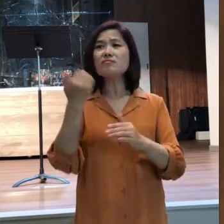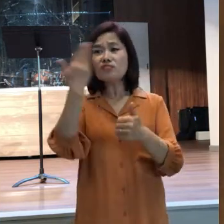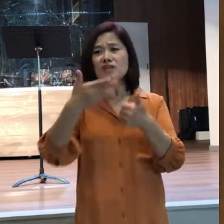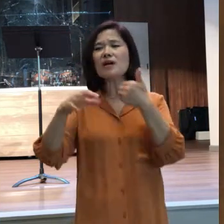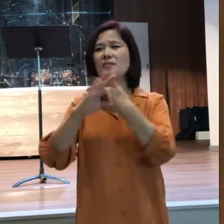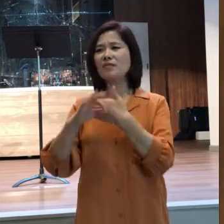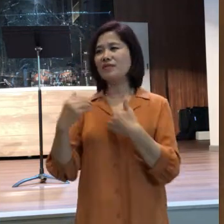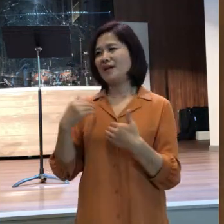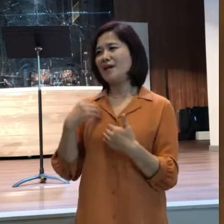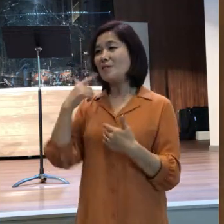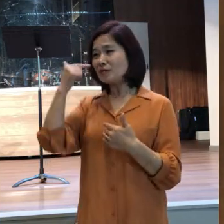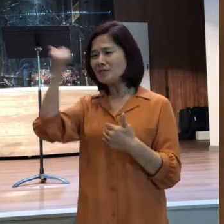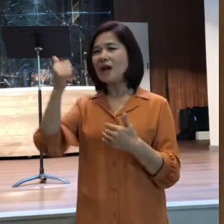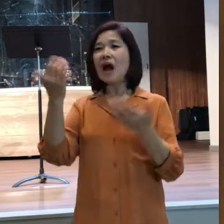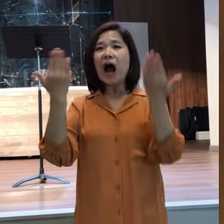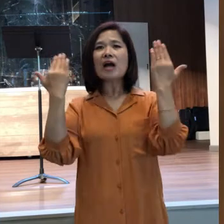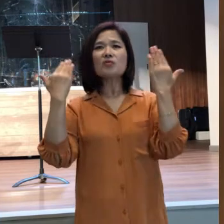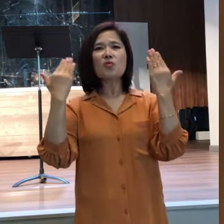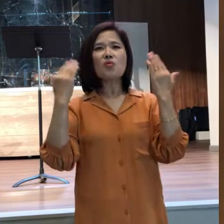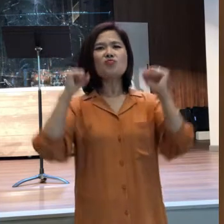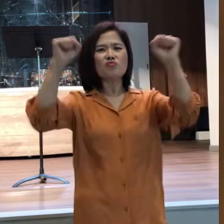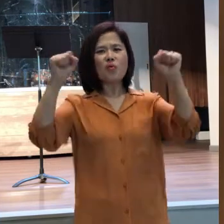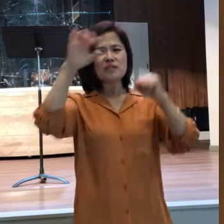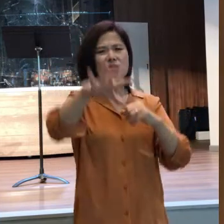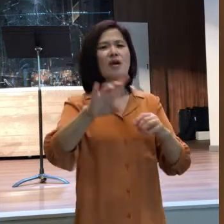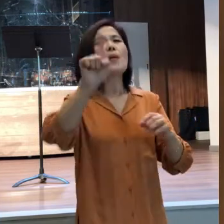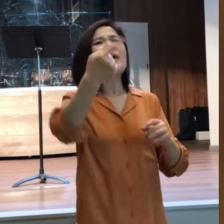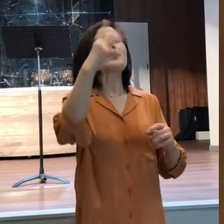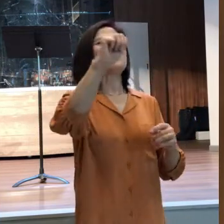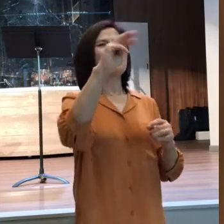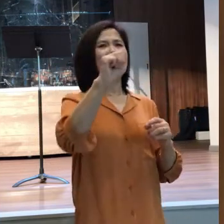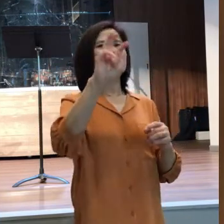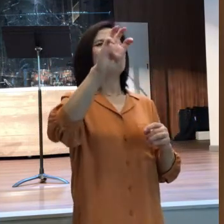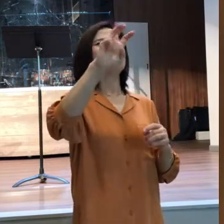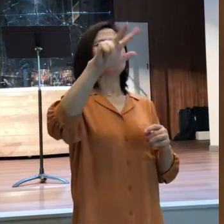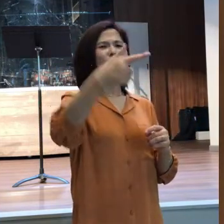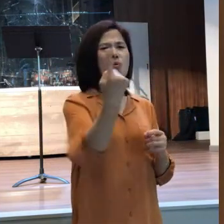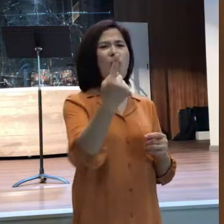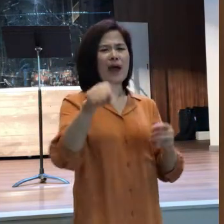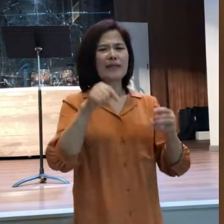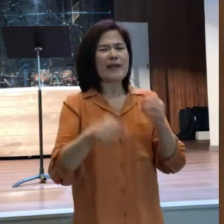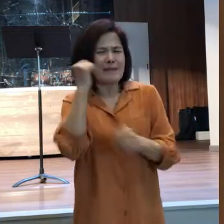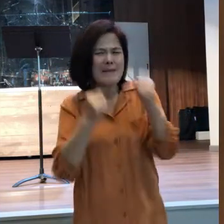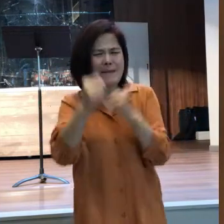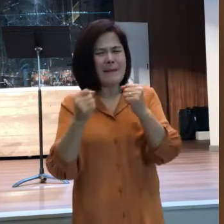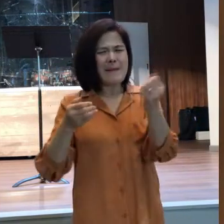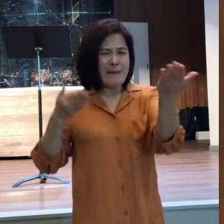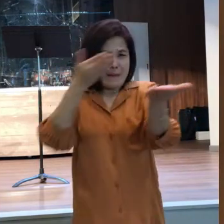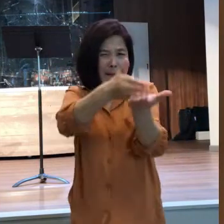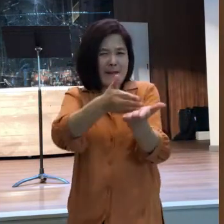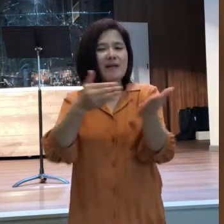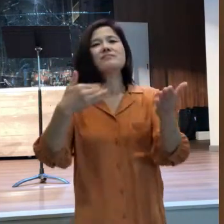묻는다면 학교 운동장에서 100m를 단 30초 안에라도 달려보고 싶습니다.